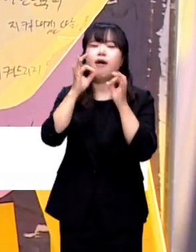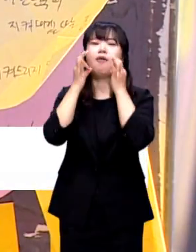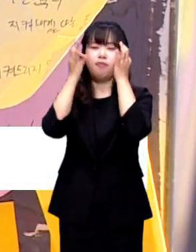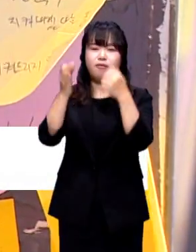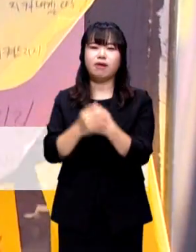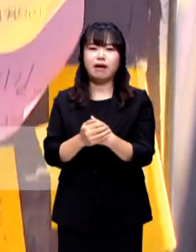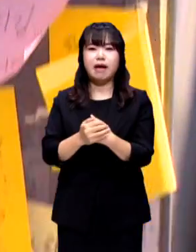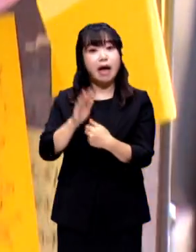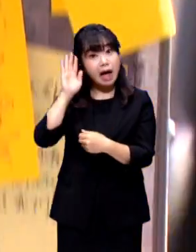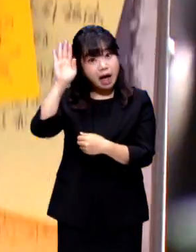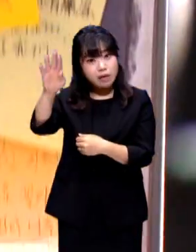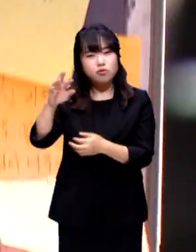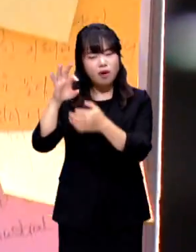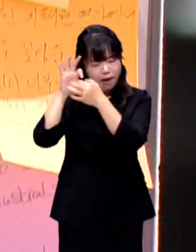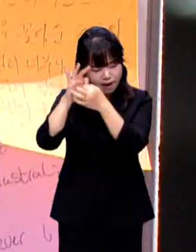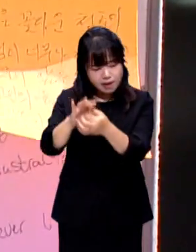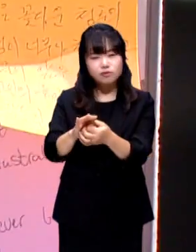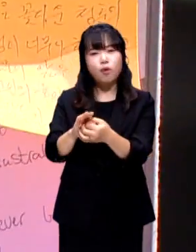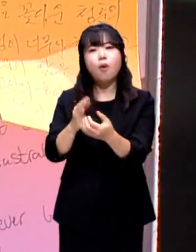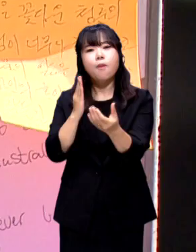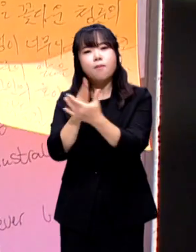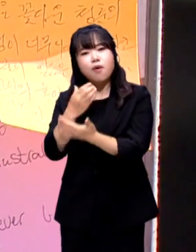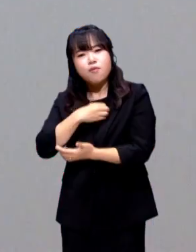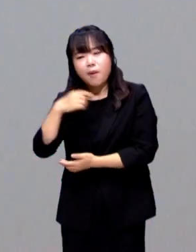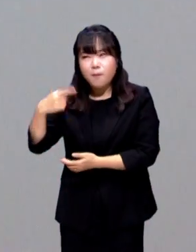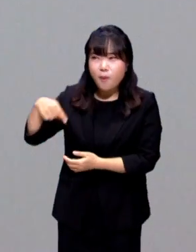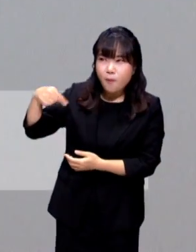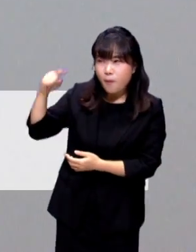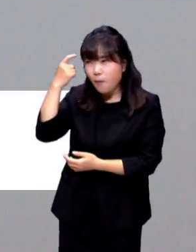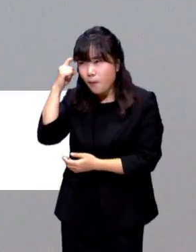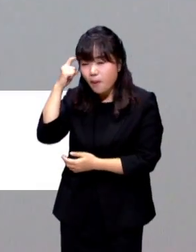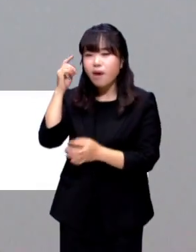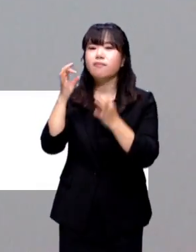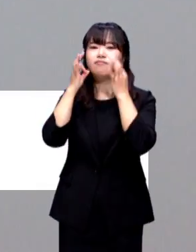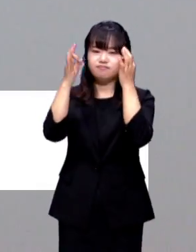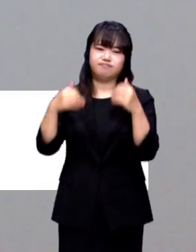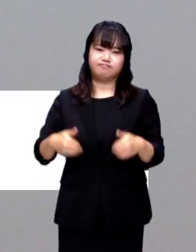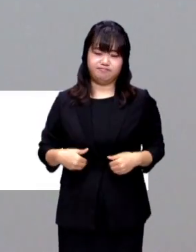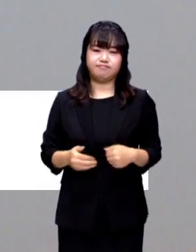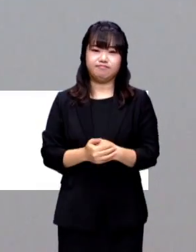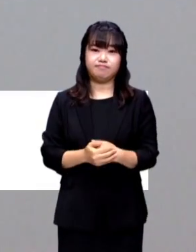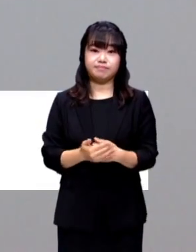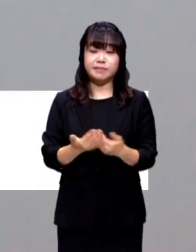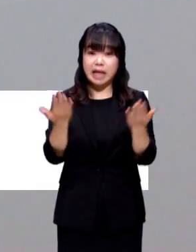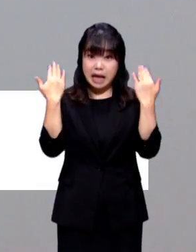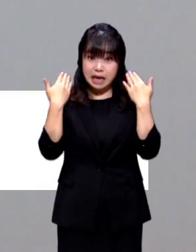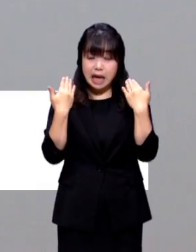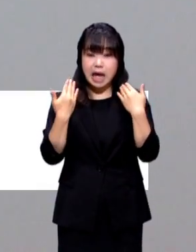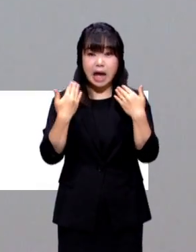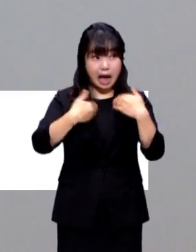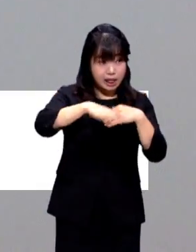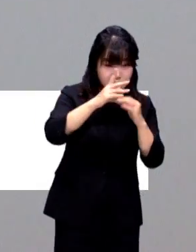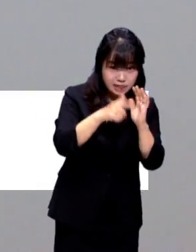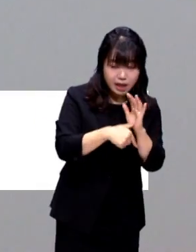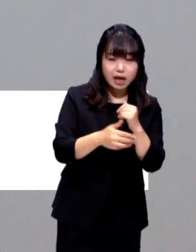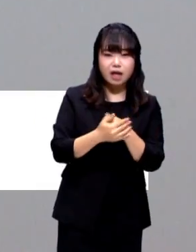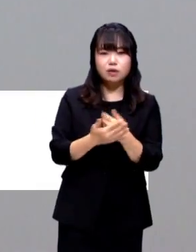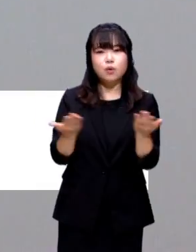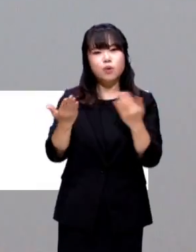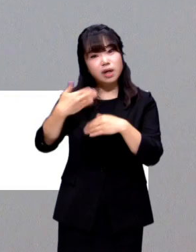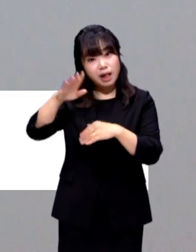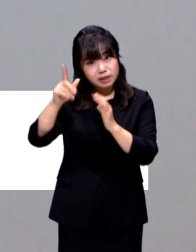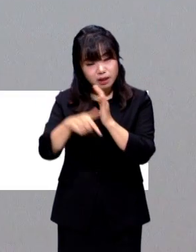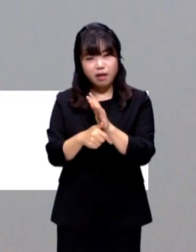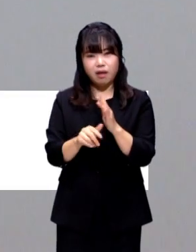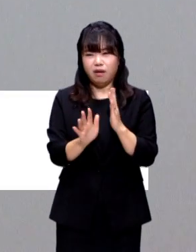수 있다는 인식을 하게 됐습니다. 출퇴근길에 어디 등하굣길에 많은 사람들한테 밀려서 갔던 경험이